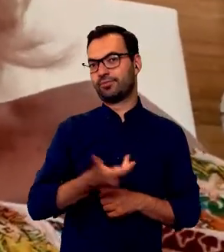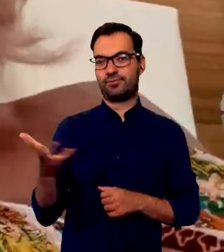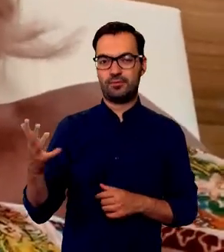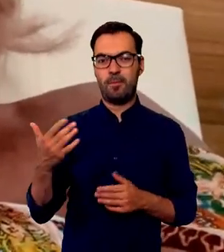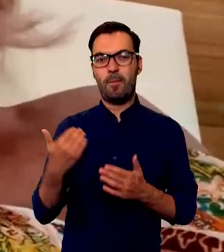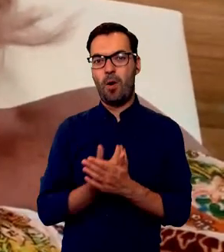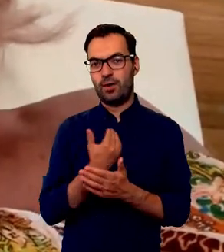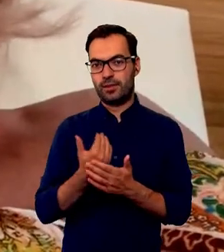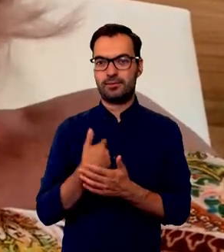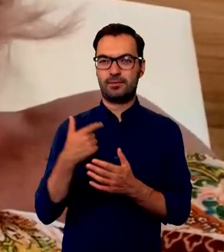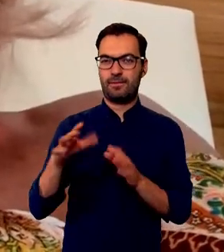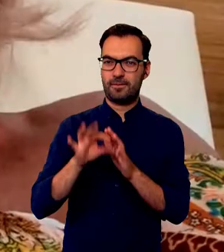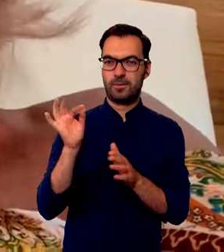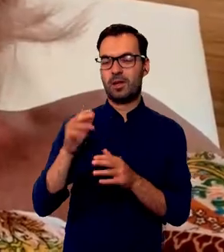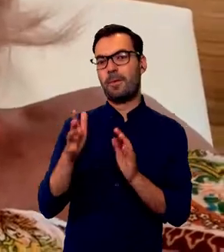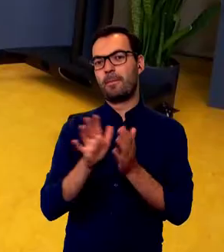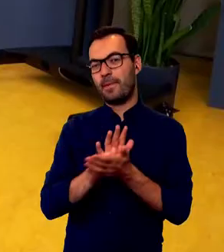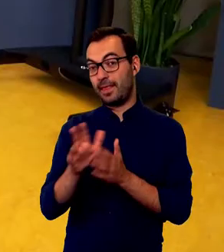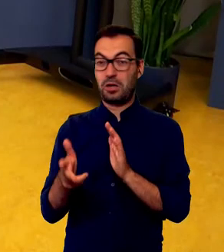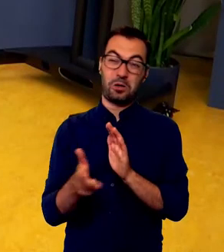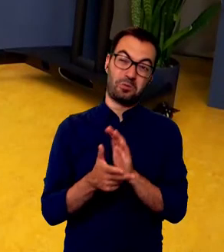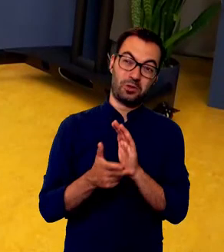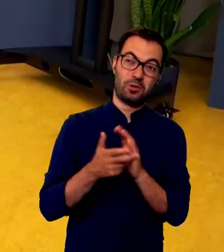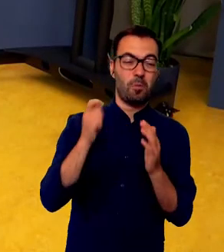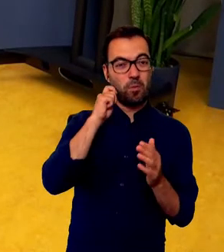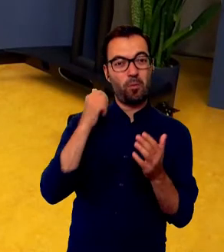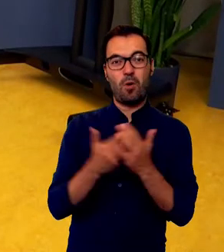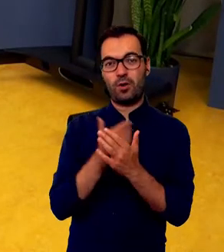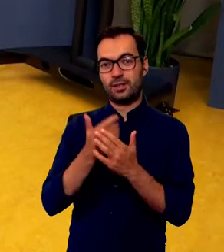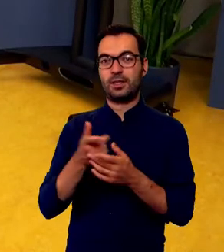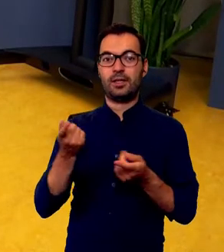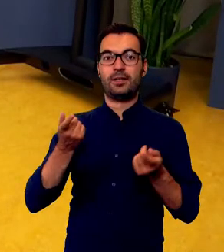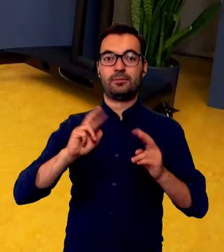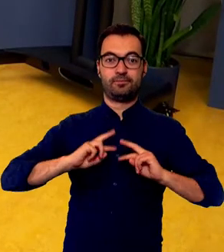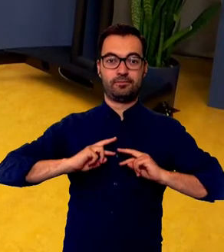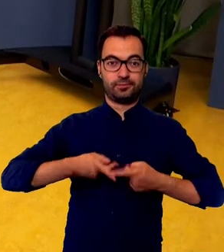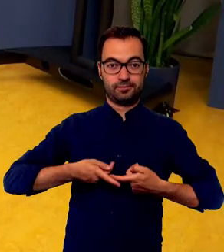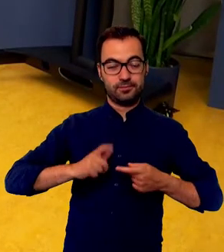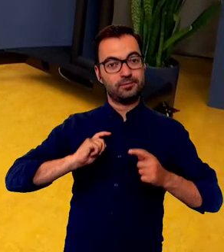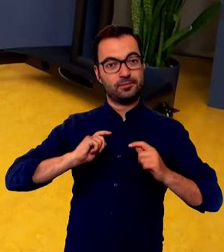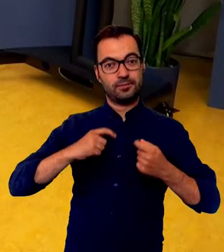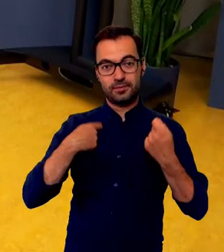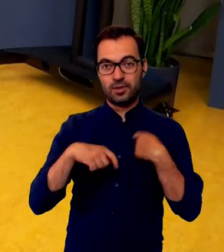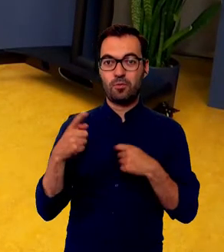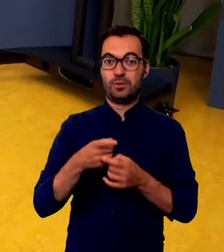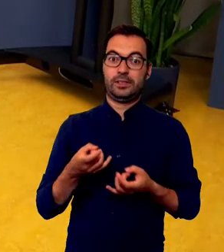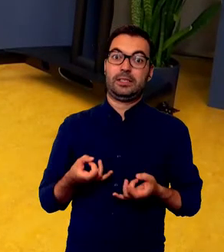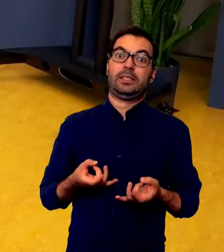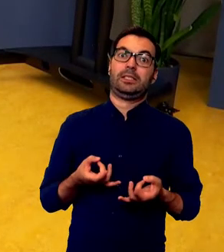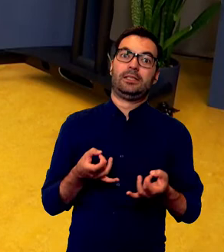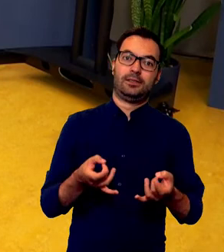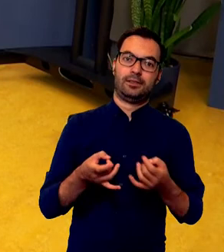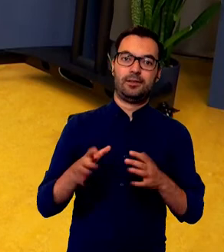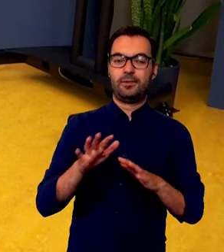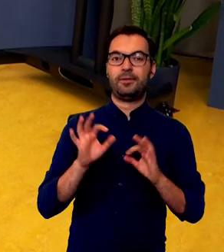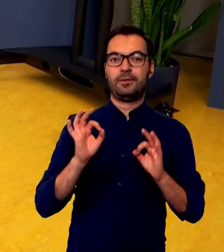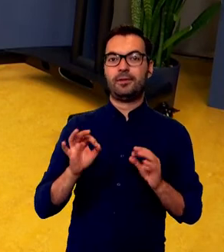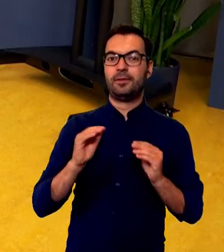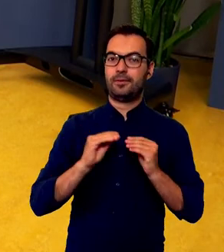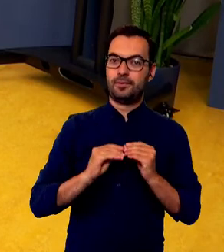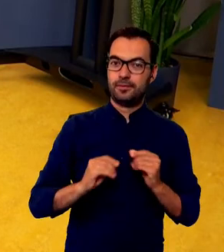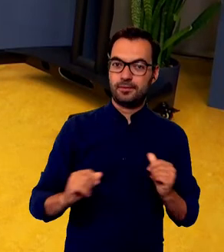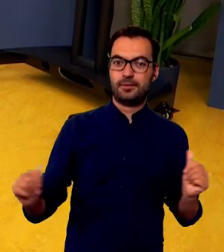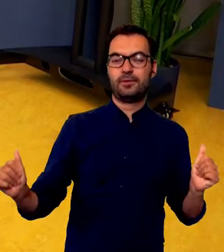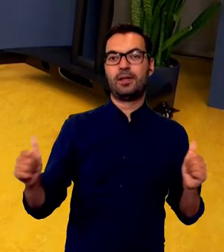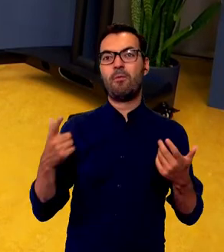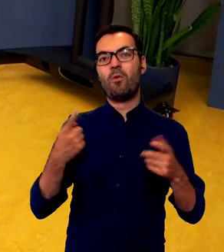a zawsze braliśmy tam 15-18 modelek, zdążyło się przebrać i jeszcze dobiec do tego miejsca, żeby płynęły w